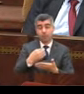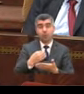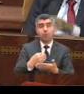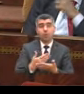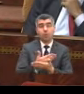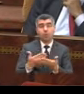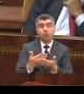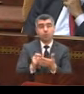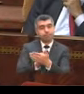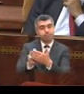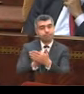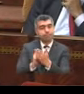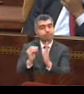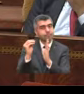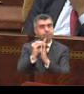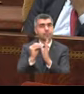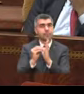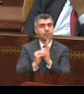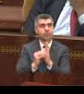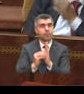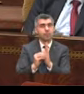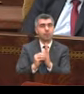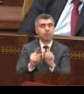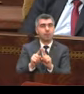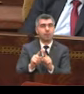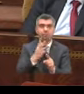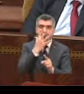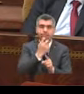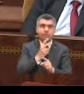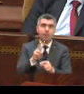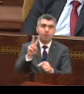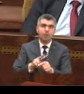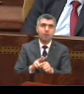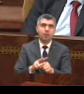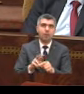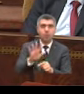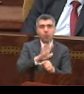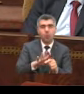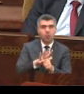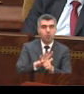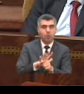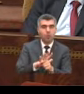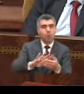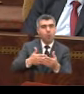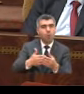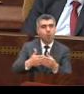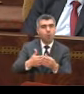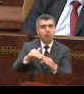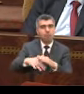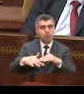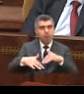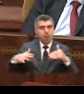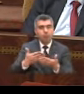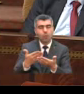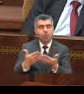عاوتاني كنسجلوا بشيء مؤسف الحقيقة، كيمس ماشي غير هذه المؤسسة، كيمس كل المؤسسات. التعامل